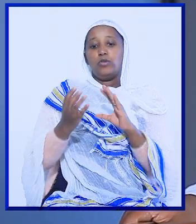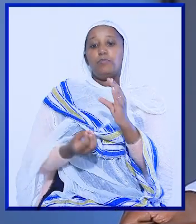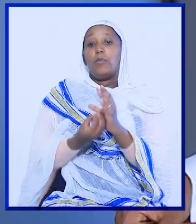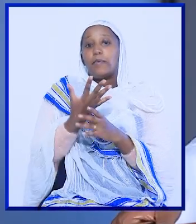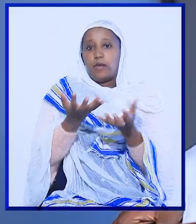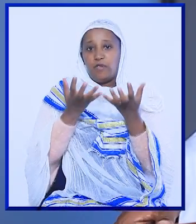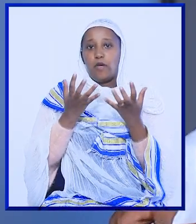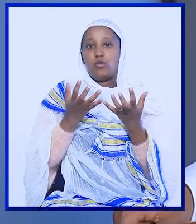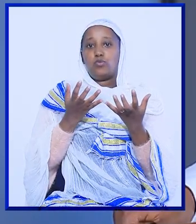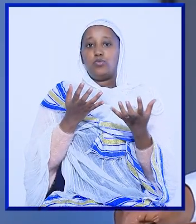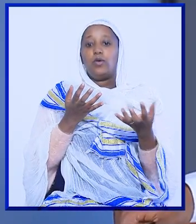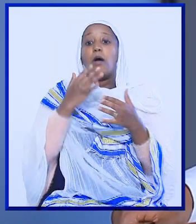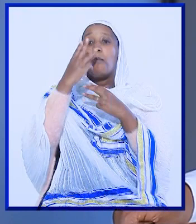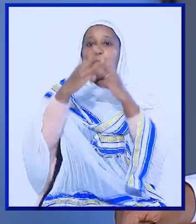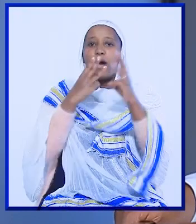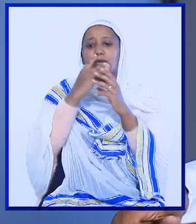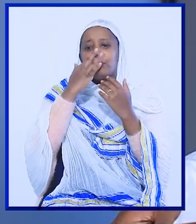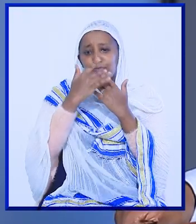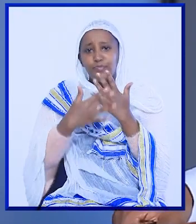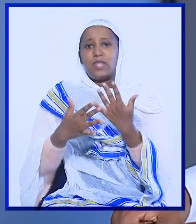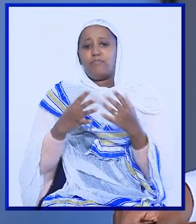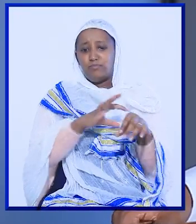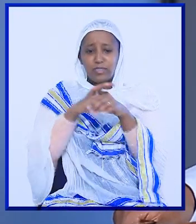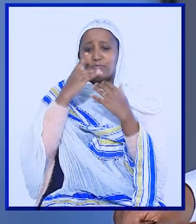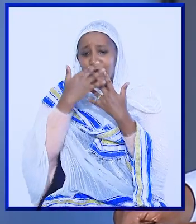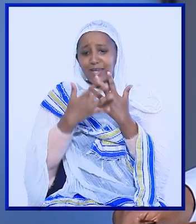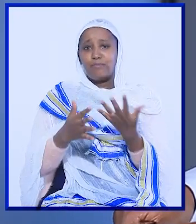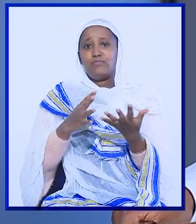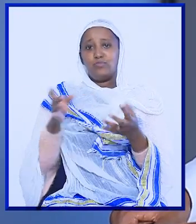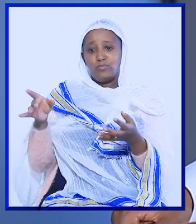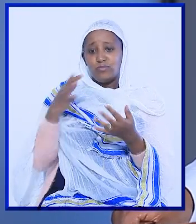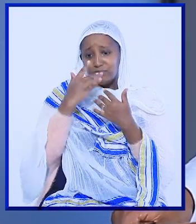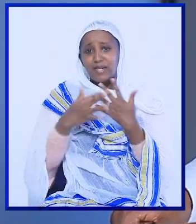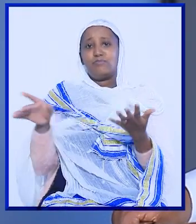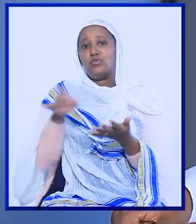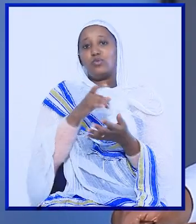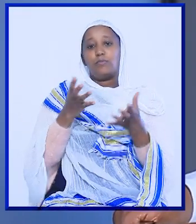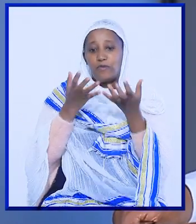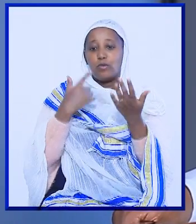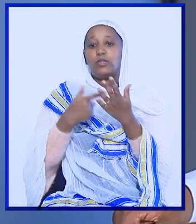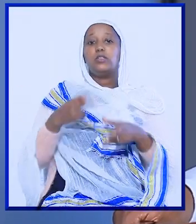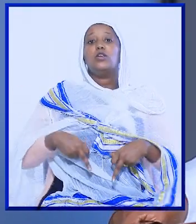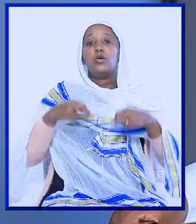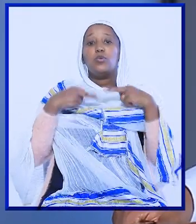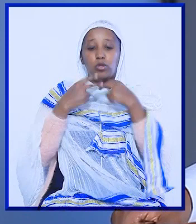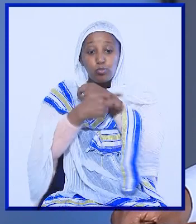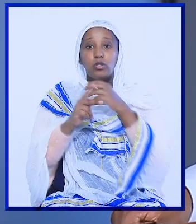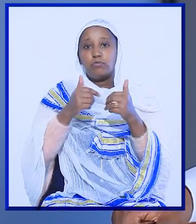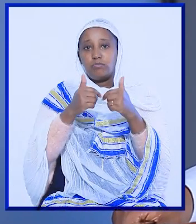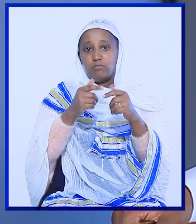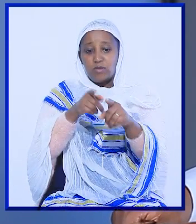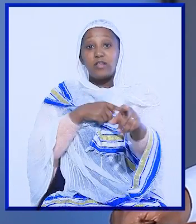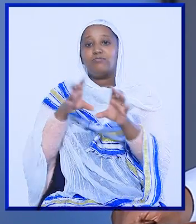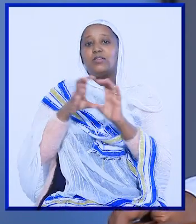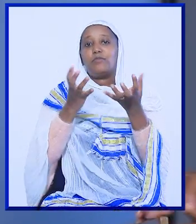ጥላቻን መዝራትና ሞትን ማብቀል የሚፈልጉ በዓለም ላይ ደም መዝራት በደም ምድር እንድትጨማለቅ የሚፈልጉ በዚህ